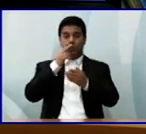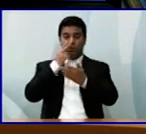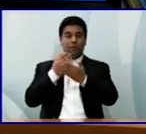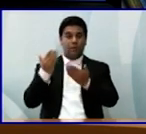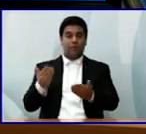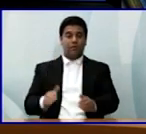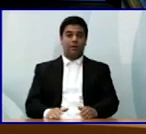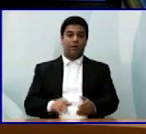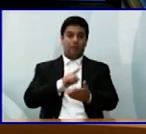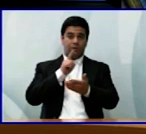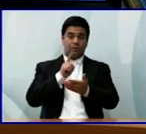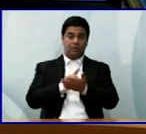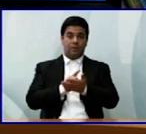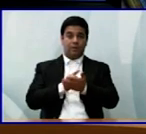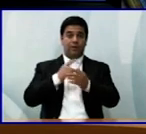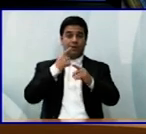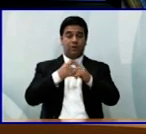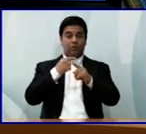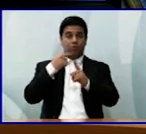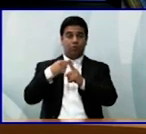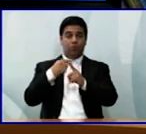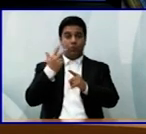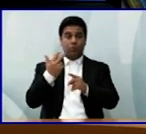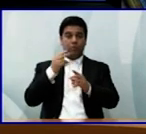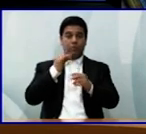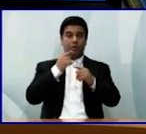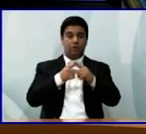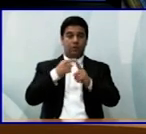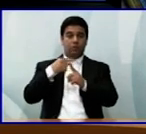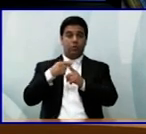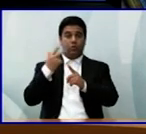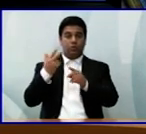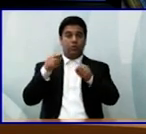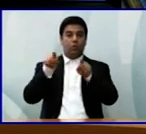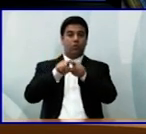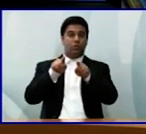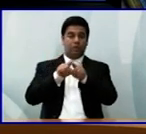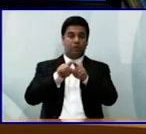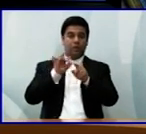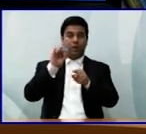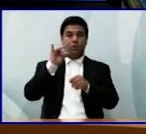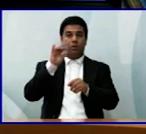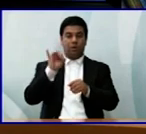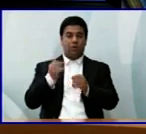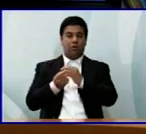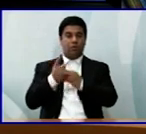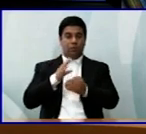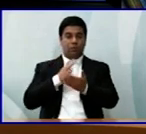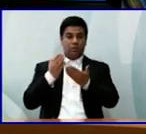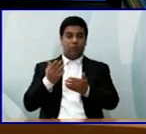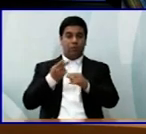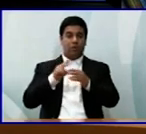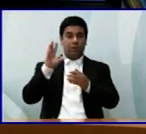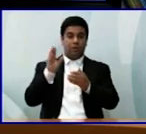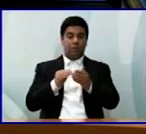ko'ryapsiz? Albatta, x plus 3 va x plus 3 modulda o'xshash ifodalar hosil bo'ldi.